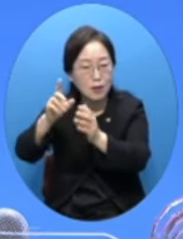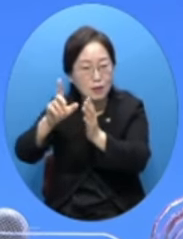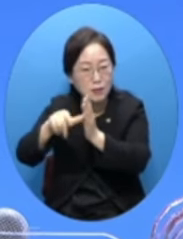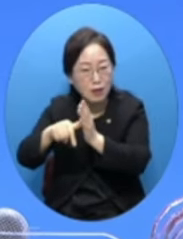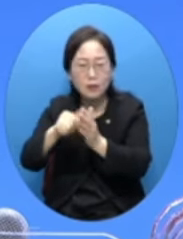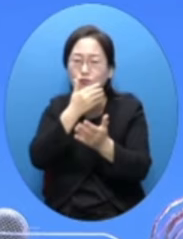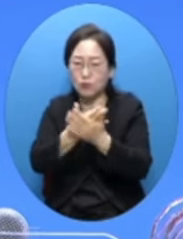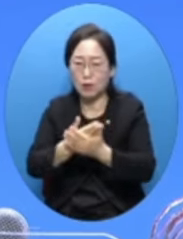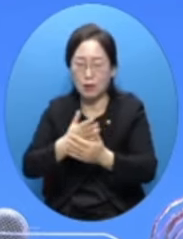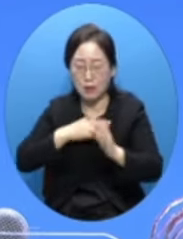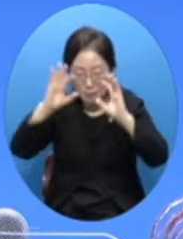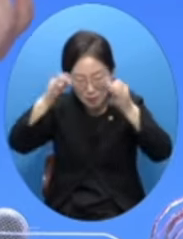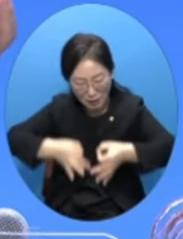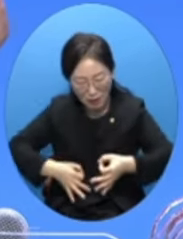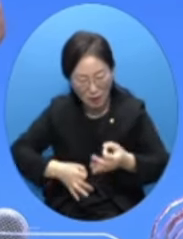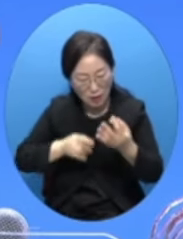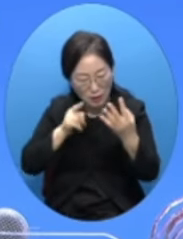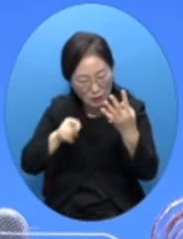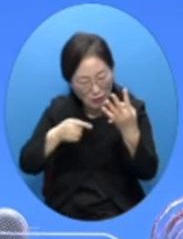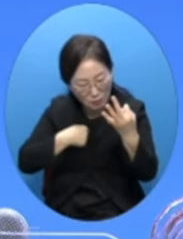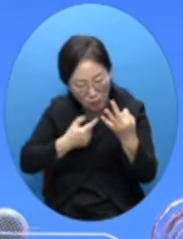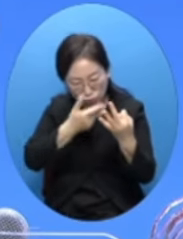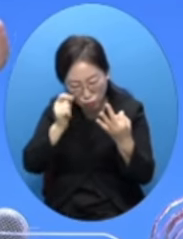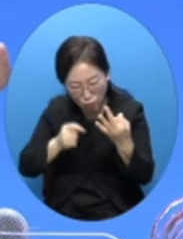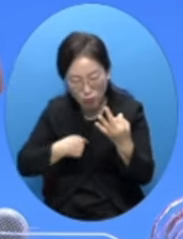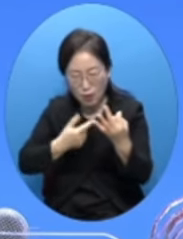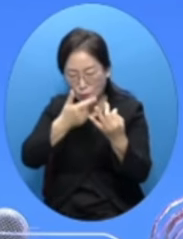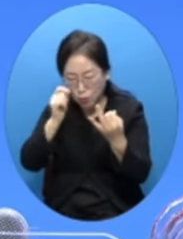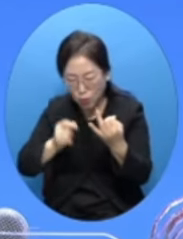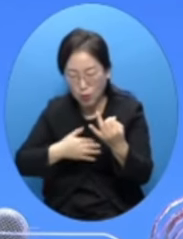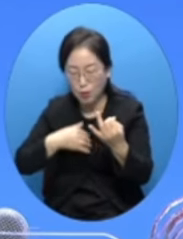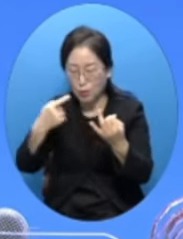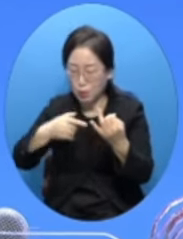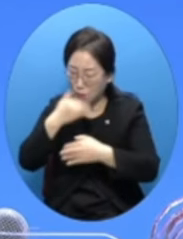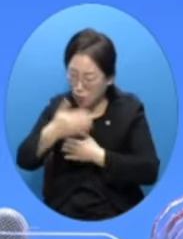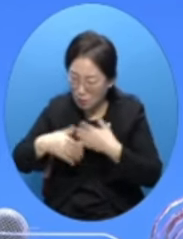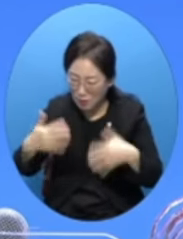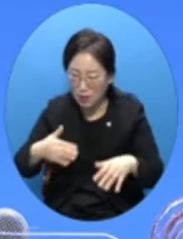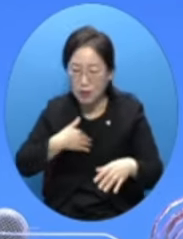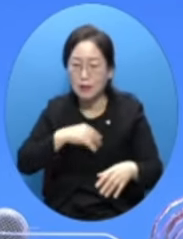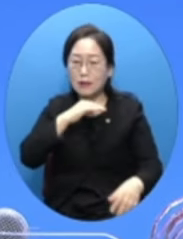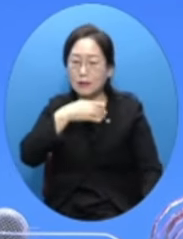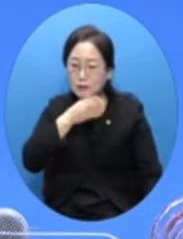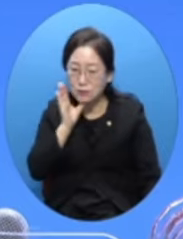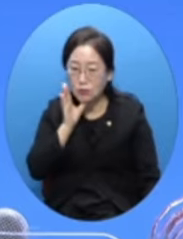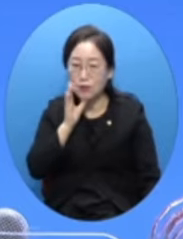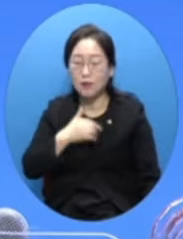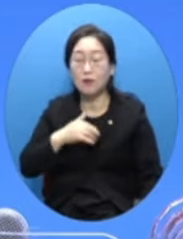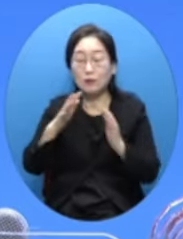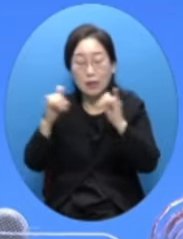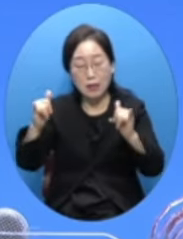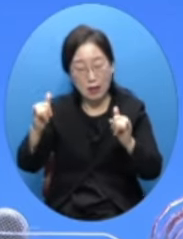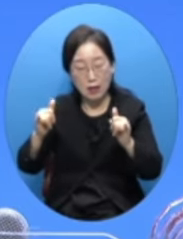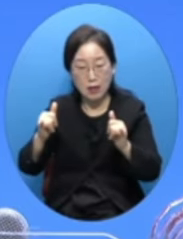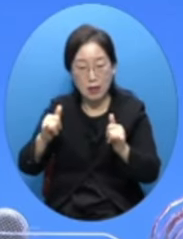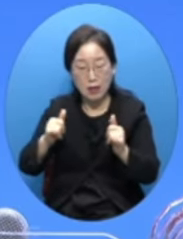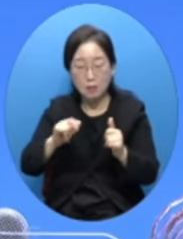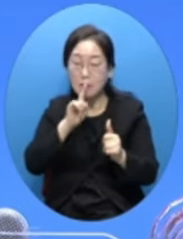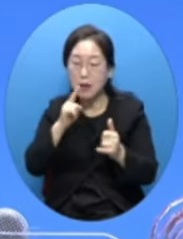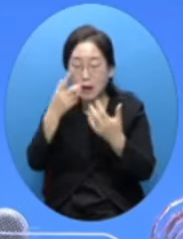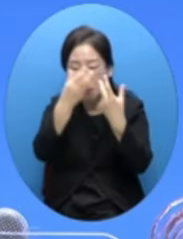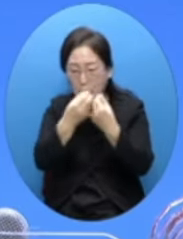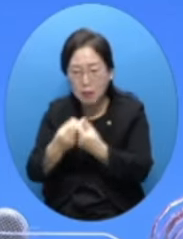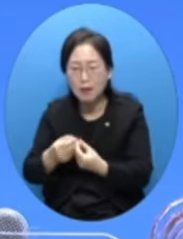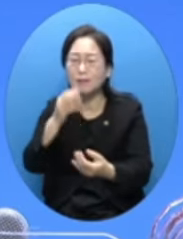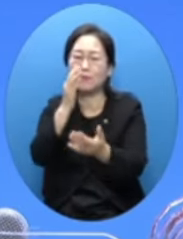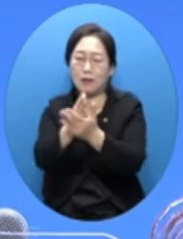바라보면서 나는 이것이 부족합니다. 나는 몸이 약합니다. 나는 나이가 많습니다. 인간적인 핑계를 대는 분들이 있습니다.